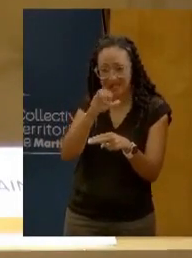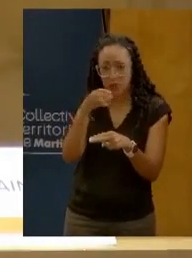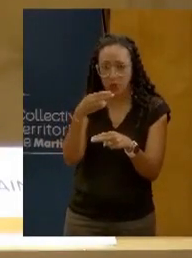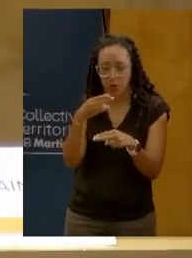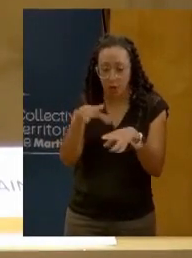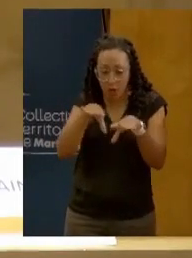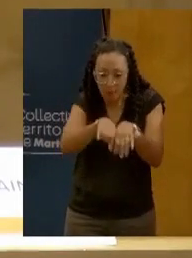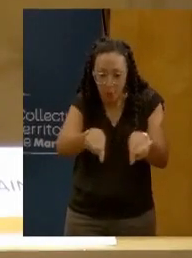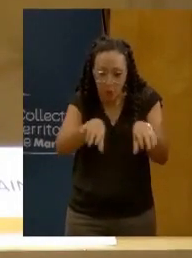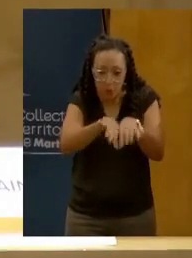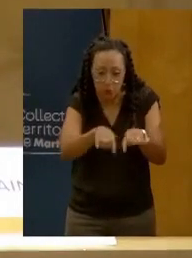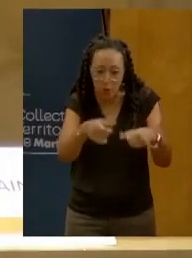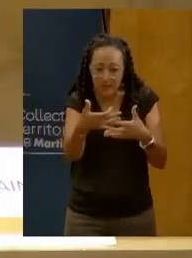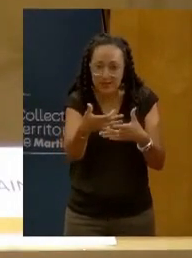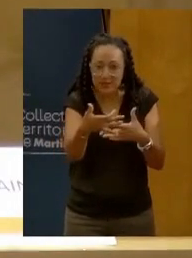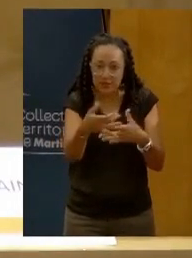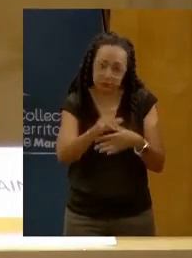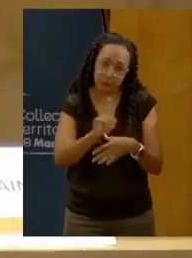en Martinique.